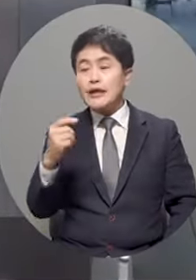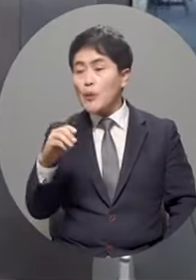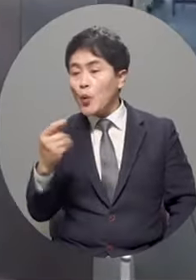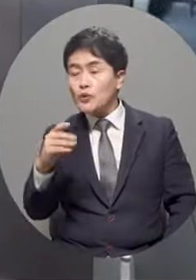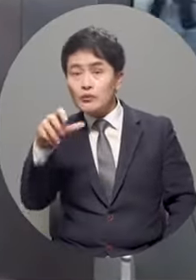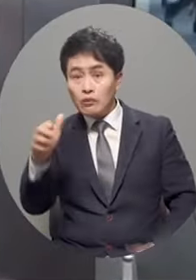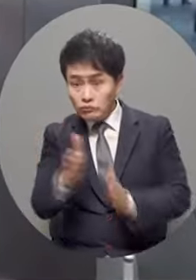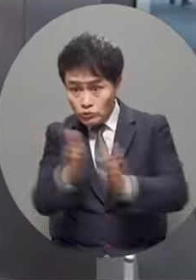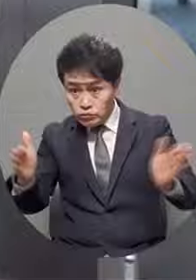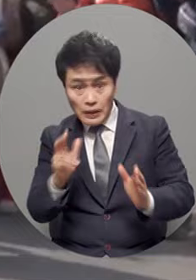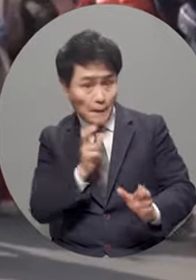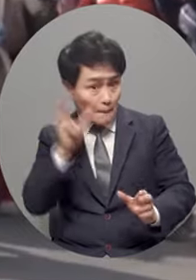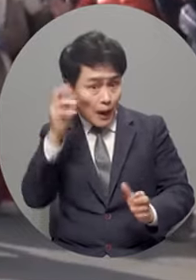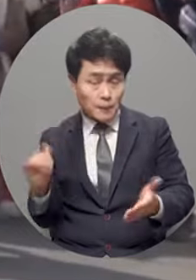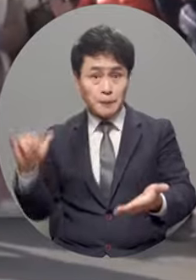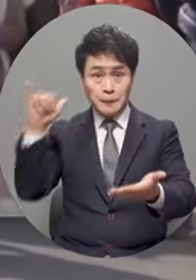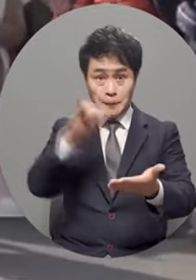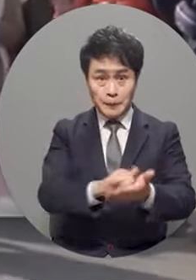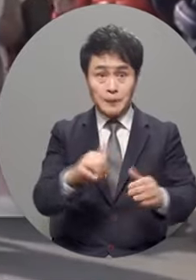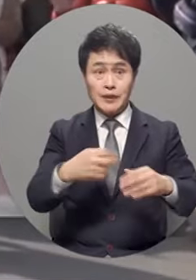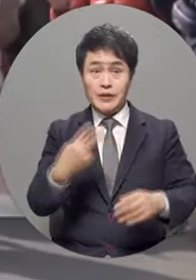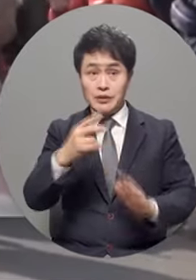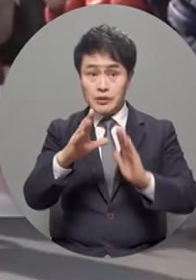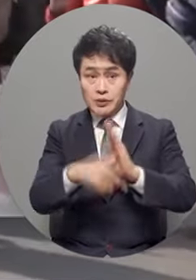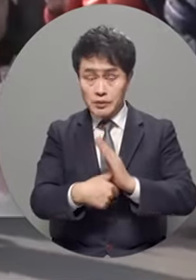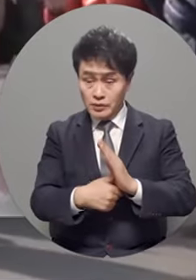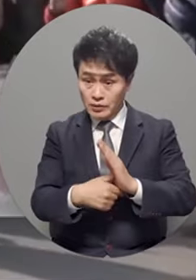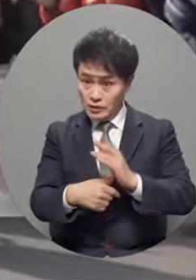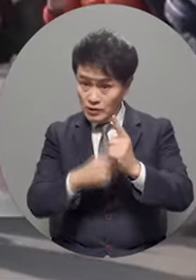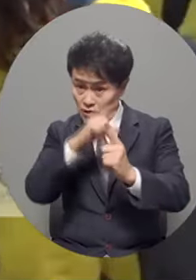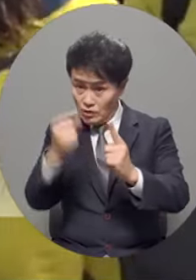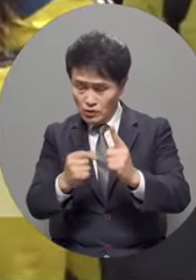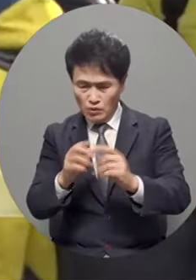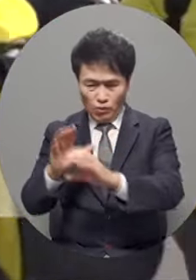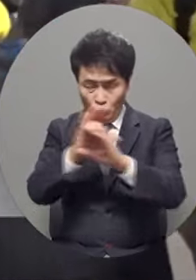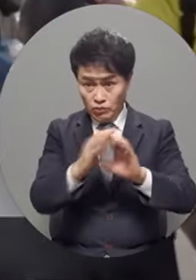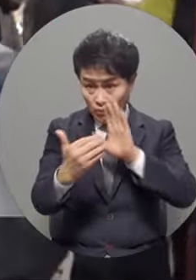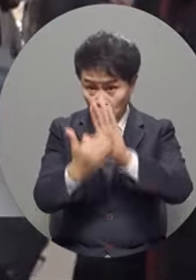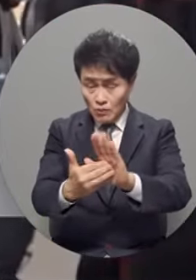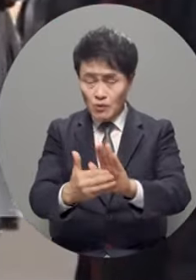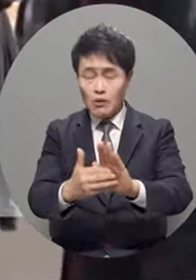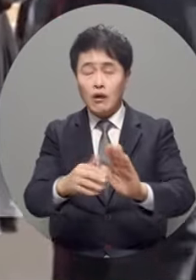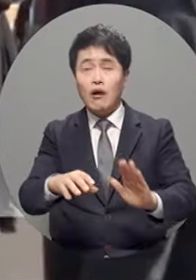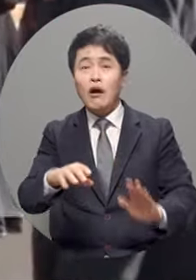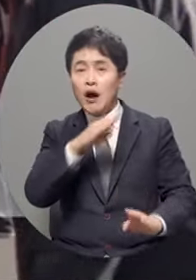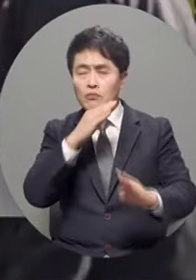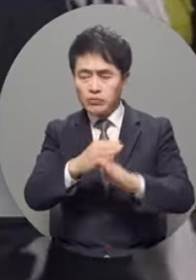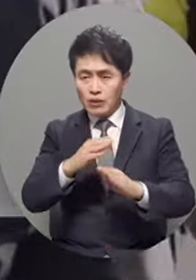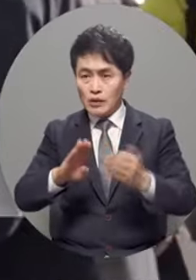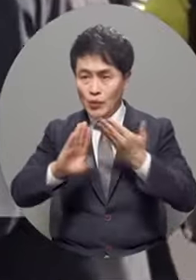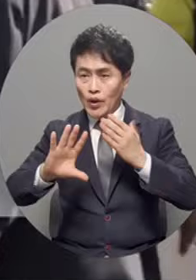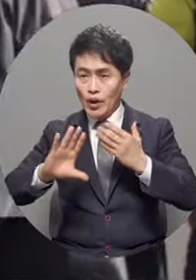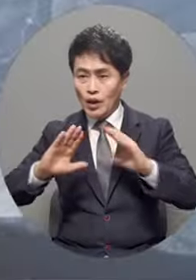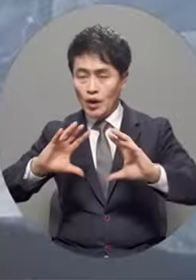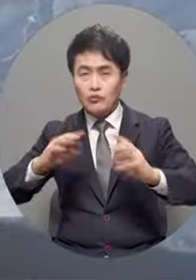도착했습니다. 2020년 1월 코로나19로 국경을 봉쇄한 이후 북한이 처음 맞은 외국인